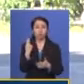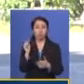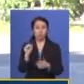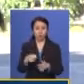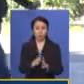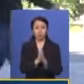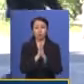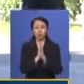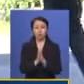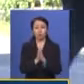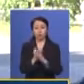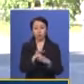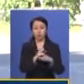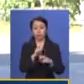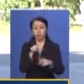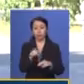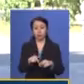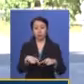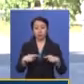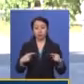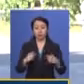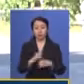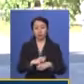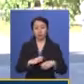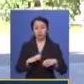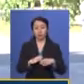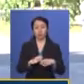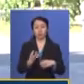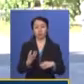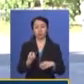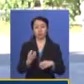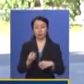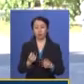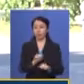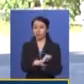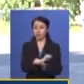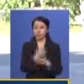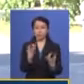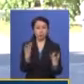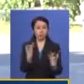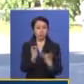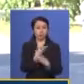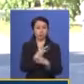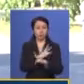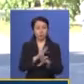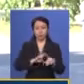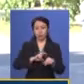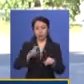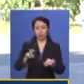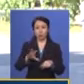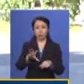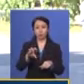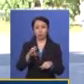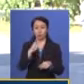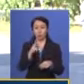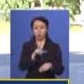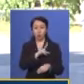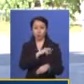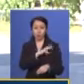попросить видеообзор того или иного товара. Также ни в коем случае не следует отправлять фотографии своего